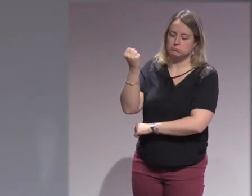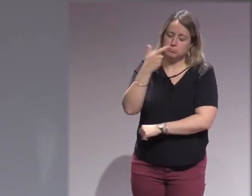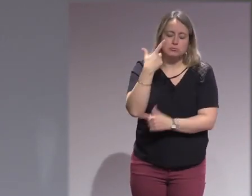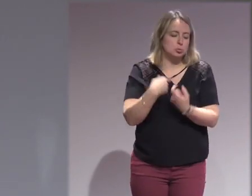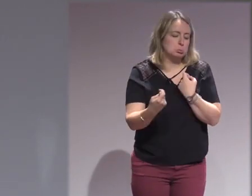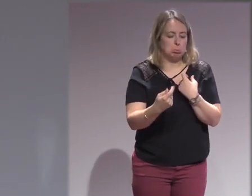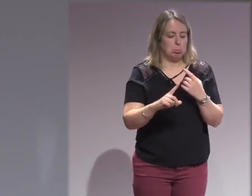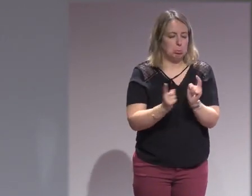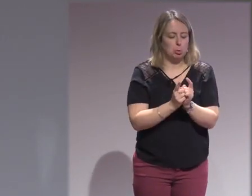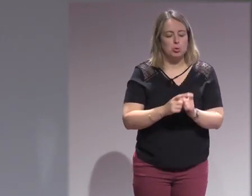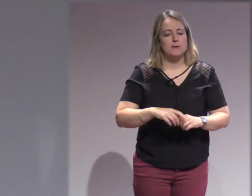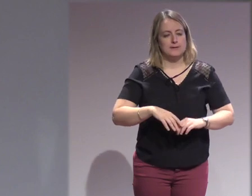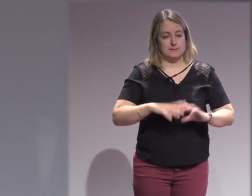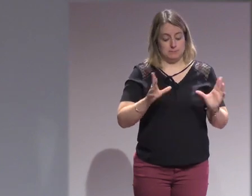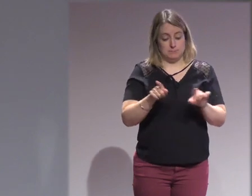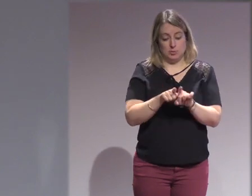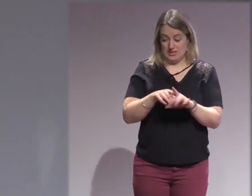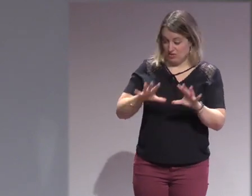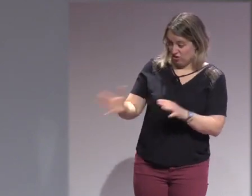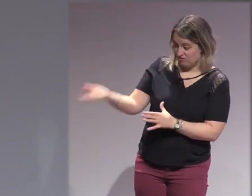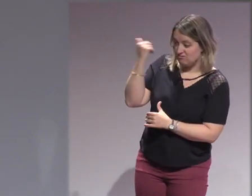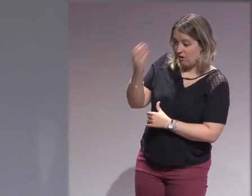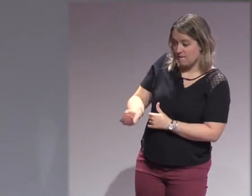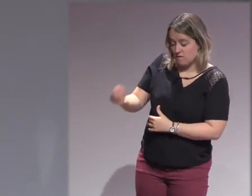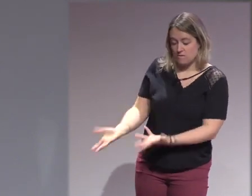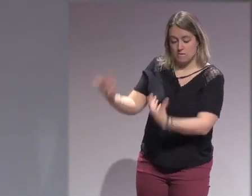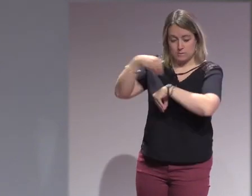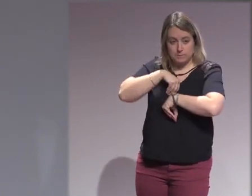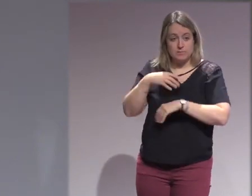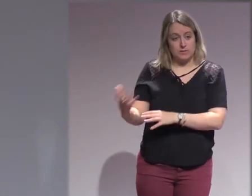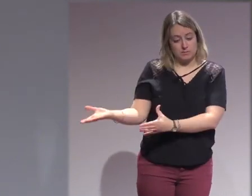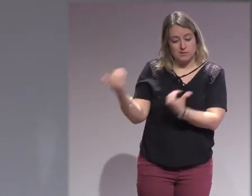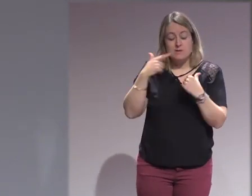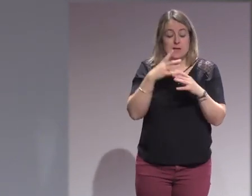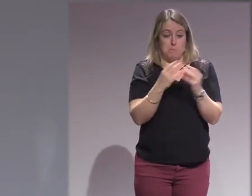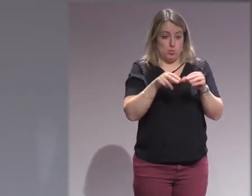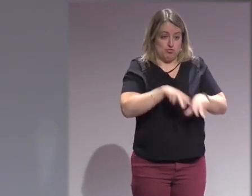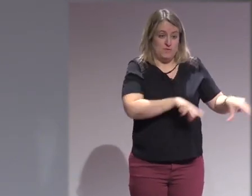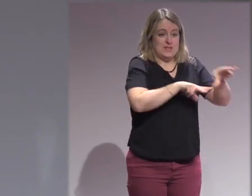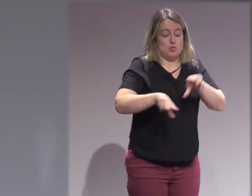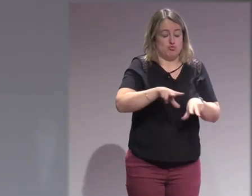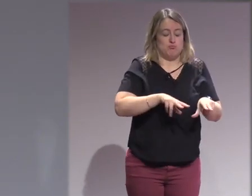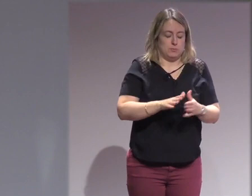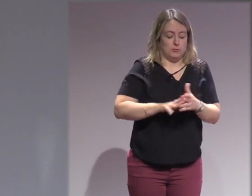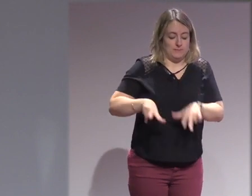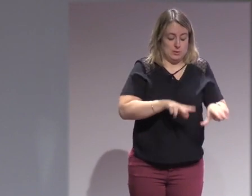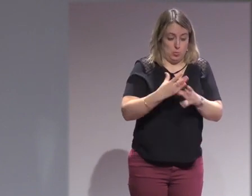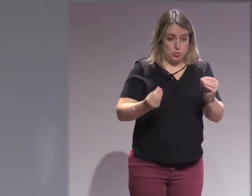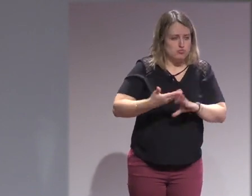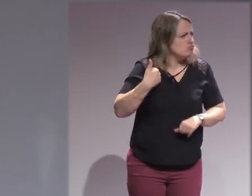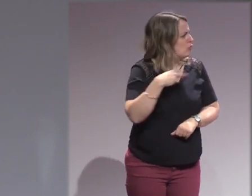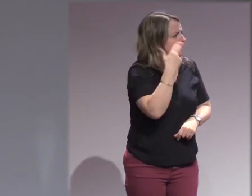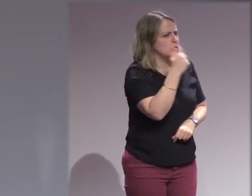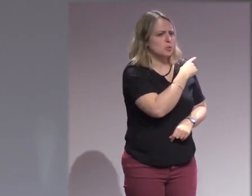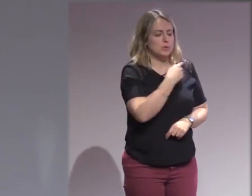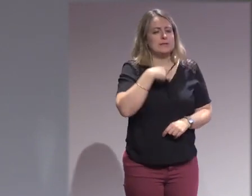ils ont déjà fait aussi venir des enfants. Et donc, en fait, il y a beaucoup de vidéos donc, dans les archives qu'on a vues pour faire